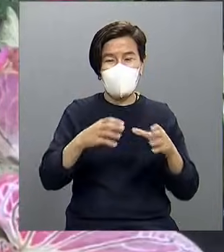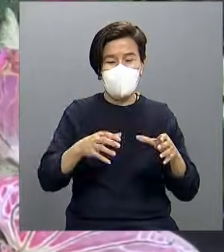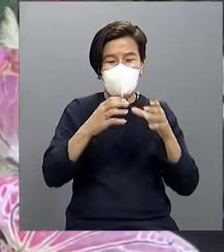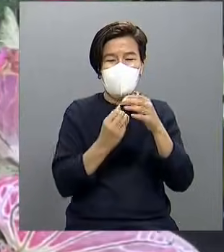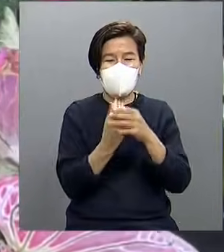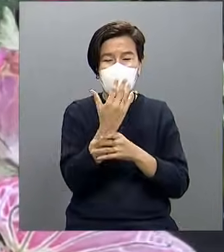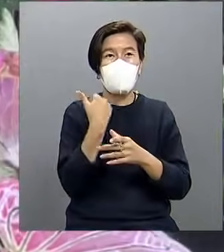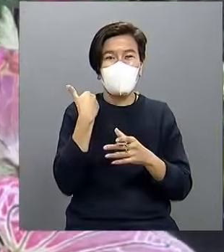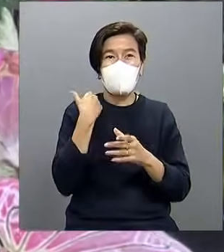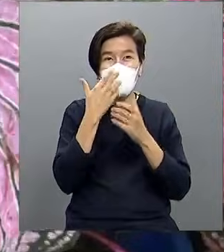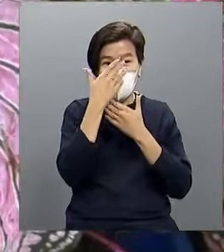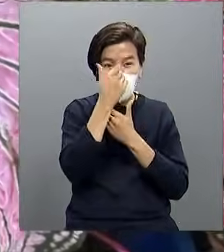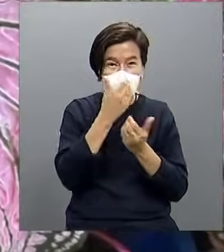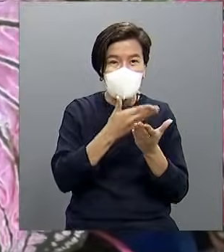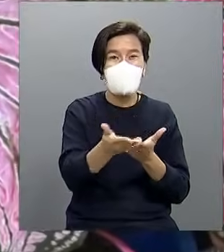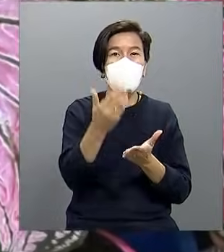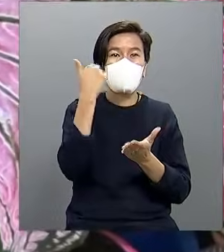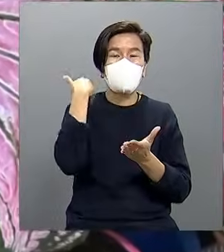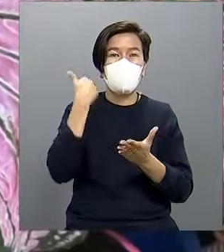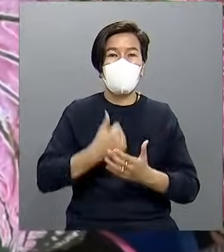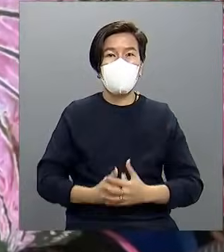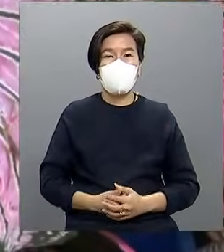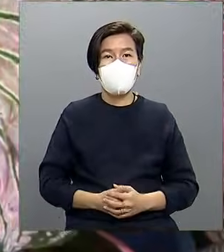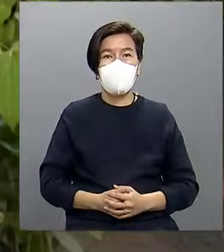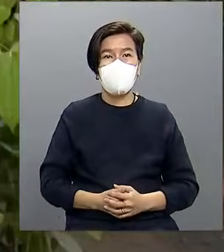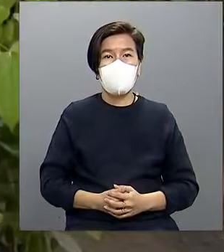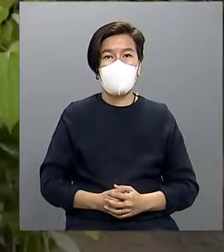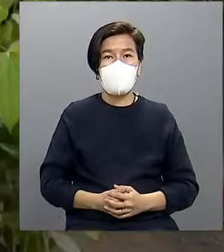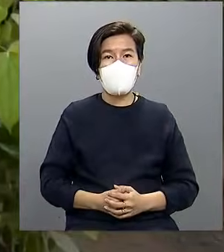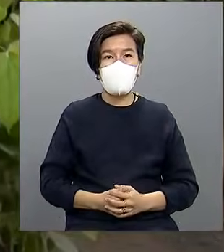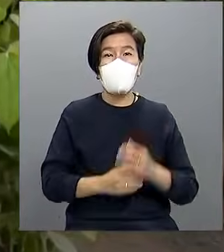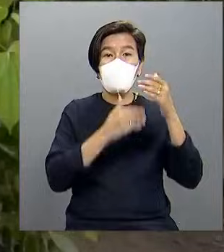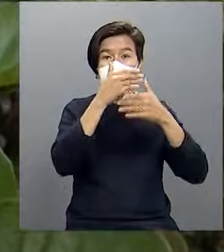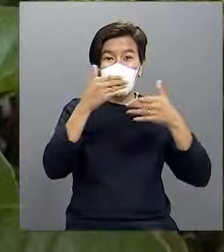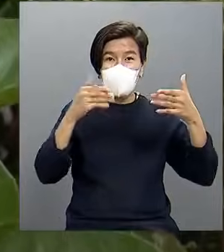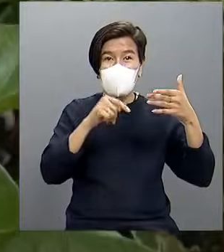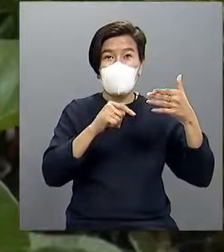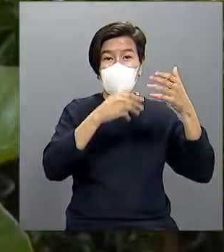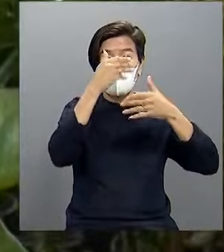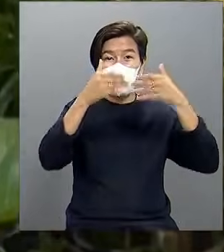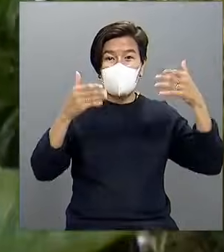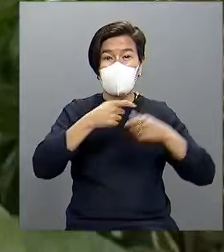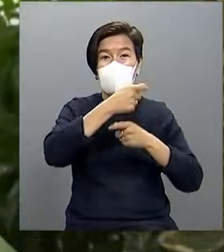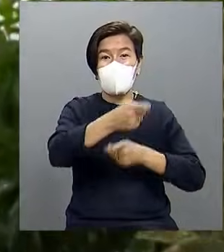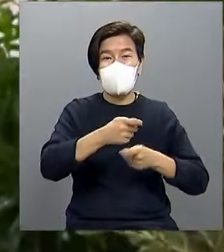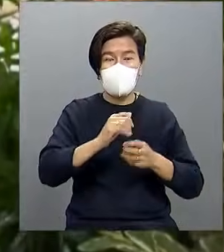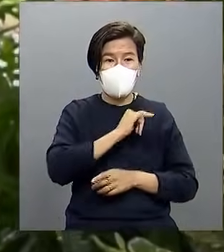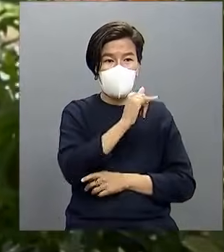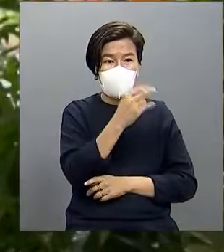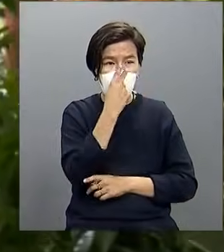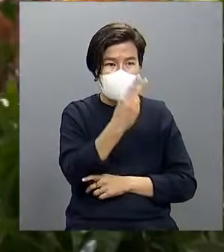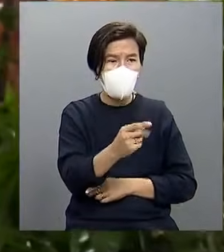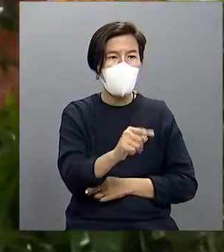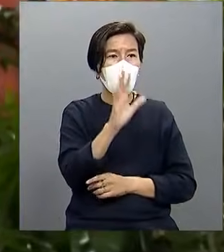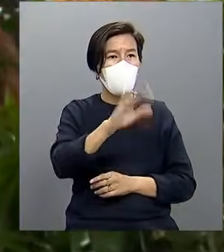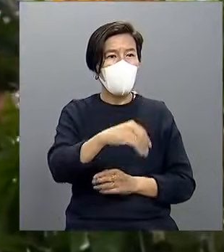นเลยค่ะ จะบอกว่ามีโอกาสเคยไปเดินงานเกษตรแฟร์ครั้งหนึ่งตอนนั้นน่ะแล้วไปดูต้นมะม่วงนั้นสูงเท่าคนเนี่ยสูงเท่าผมเล